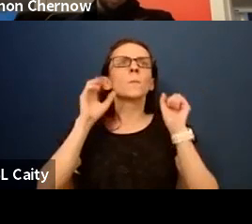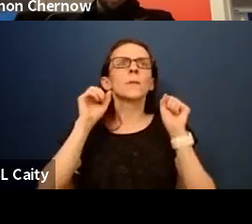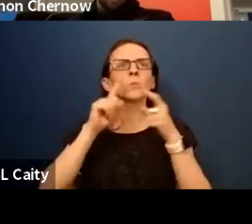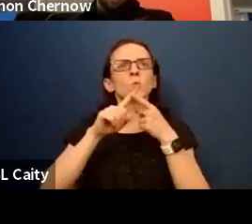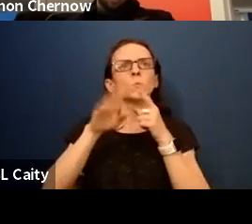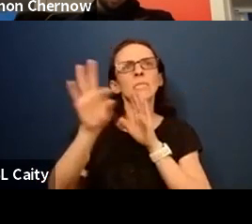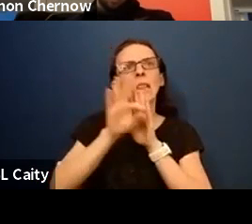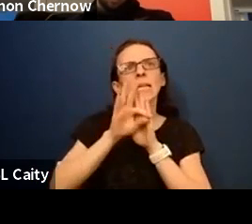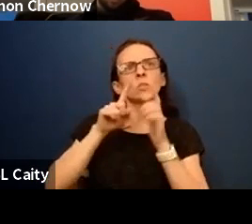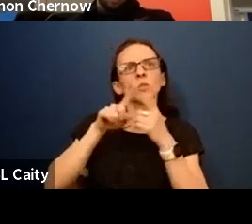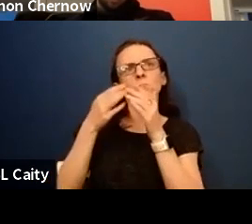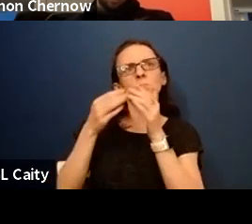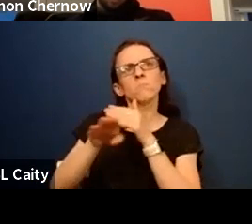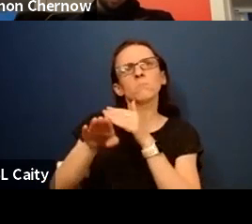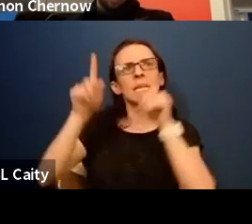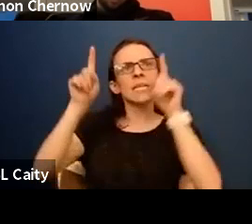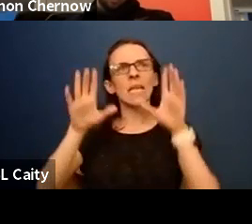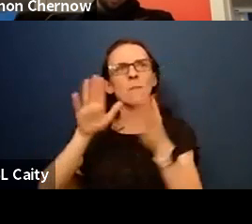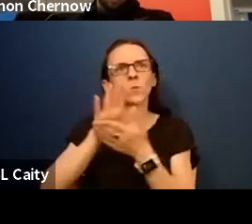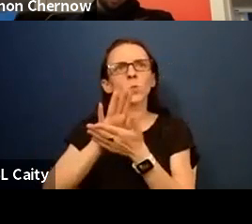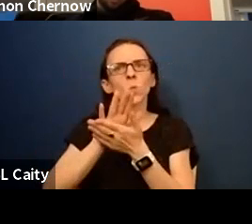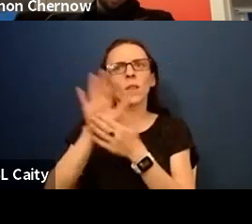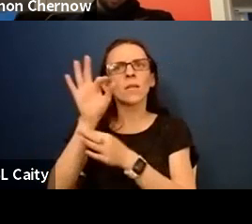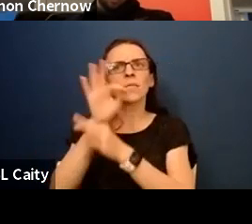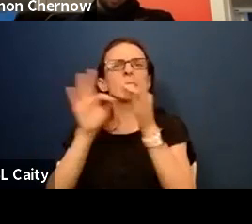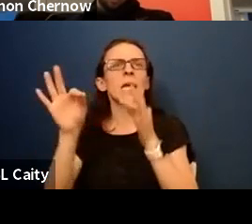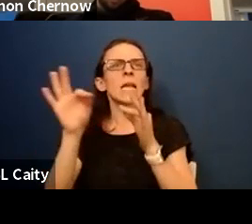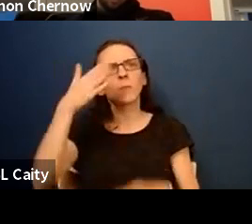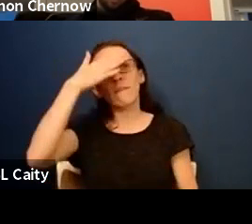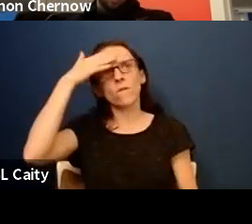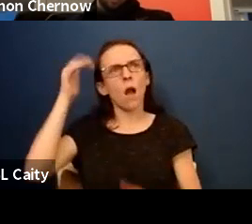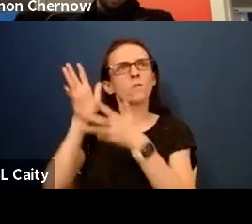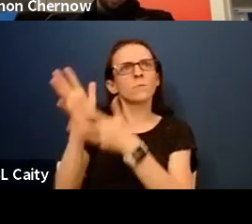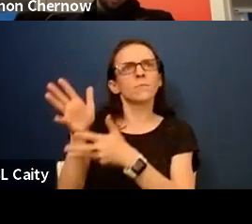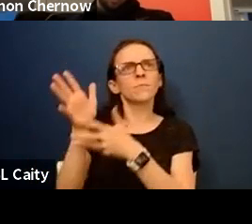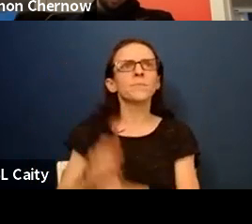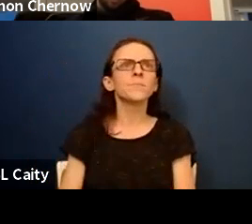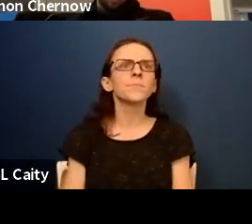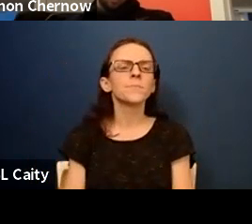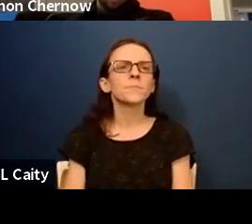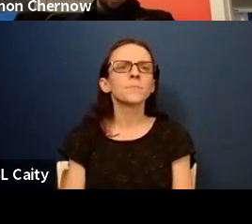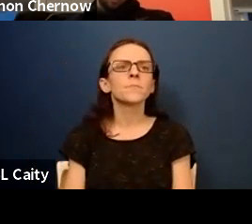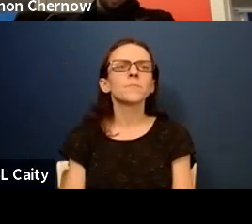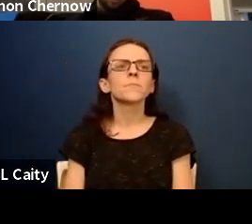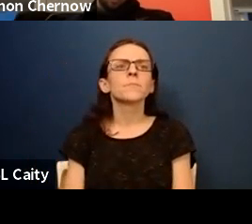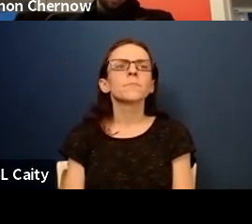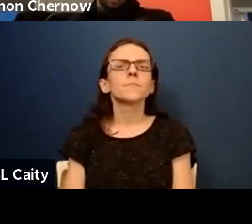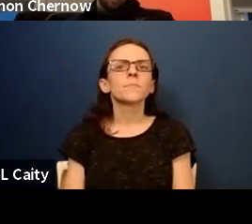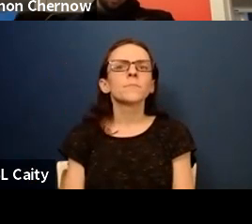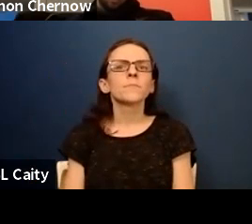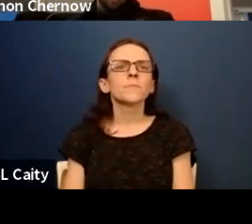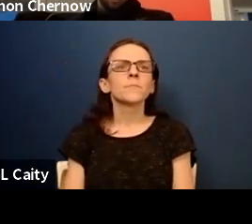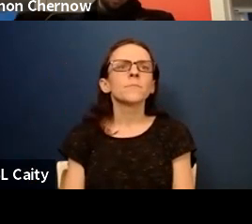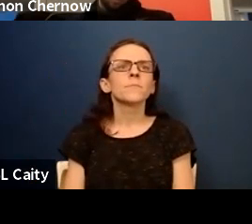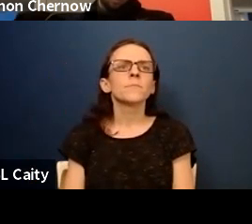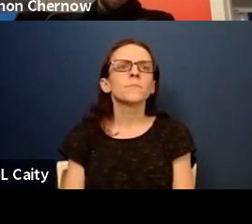get into exam school instead of being forgotten. 有一些家長咧，唔好以為入到拉